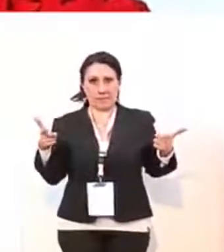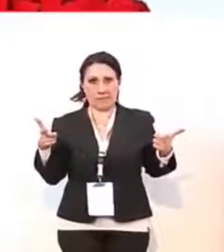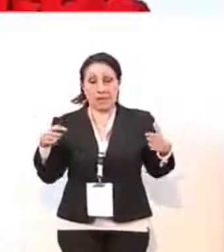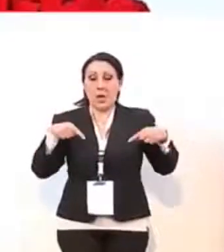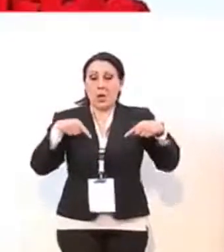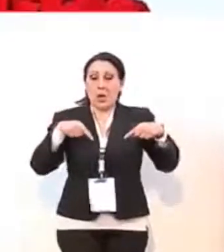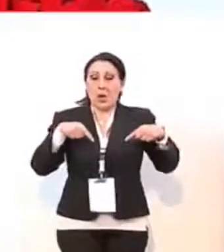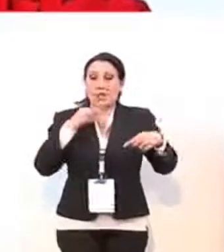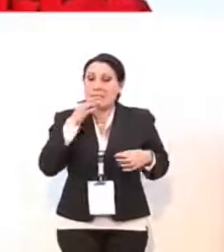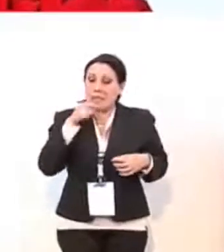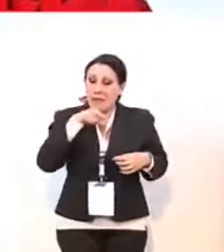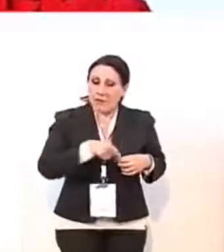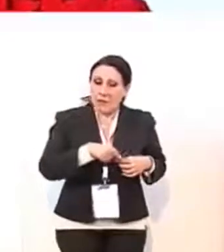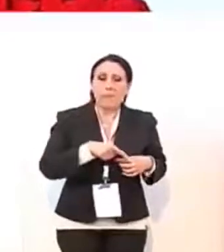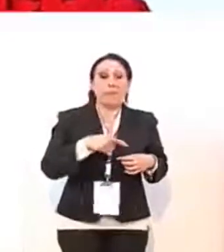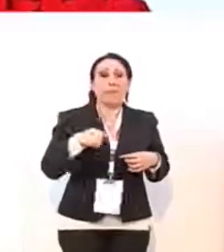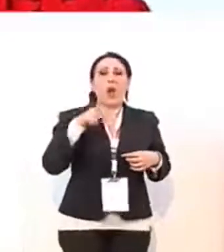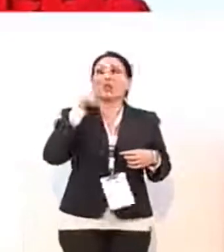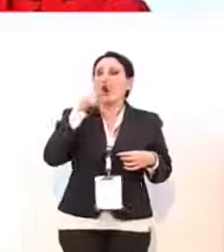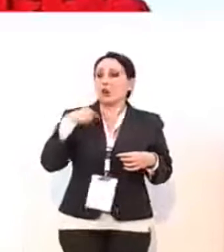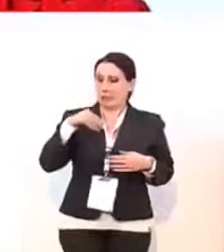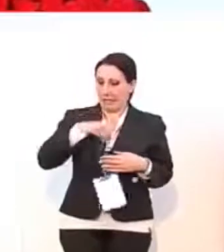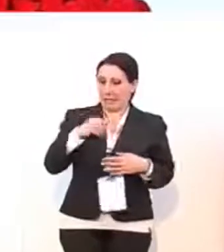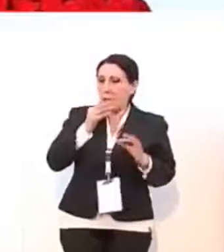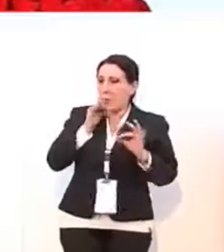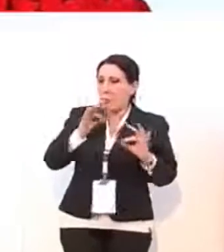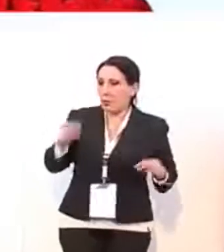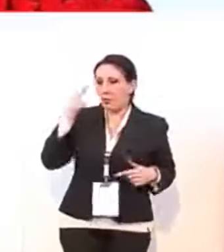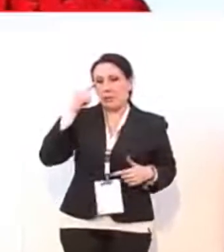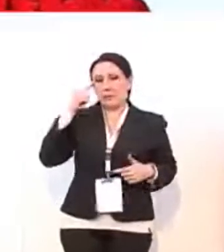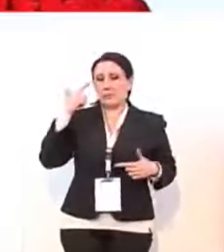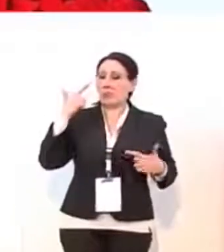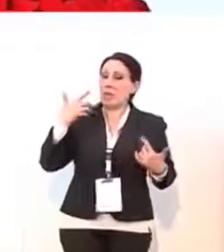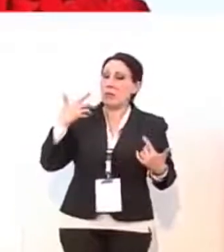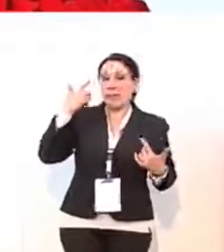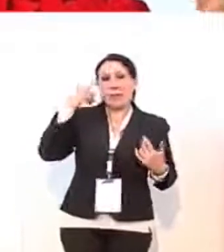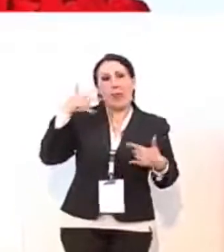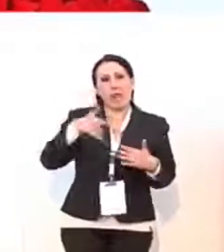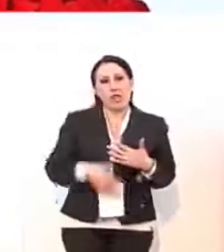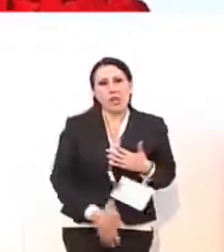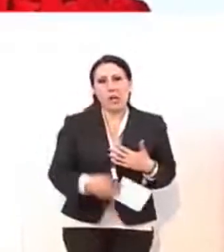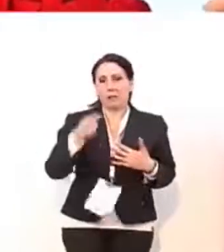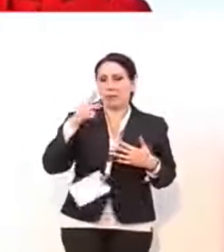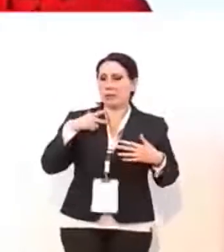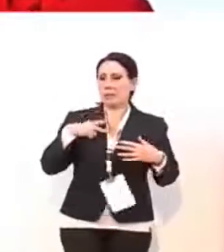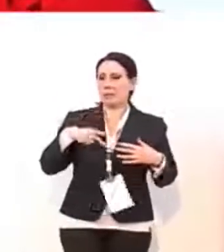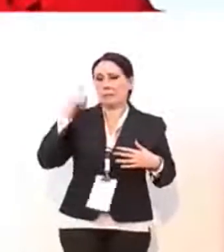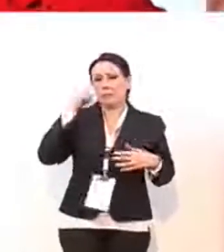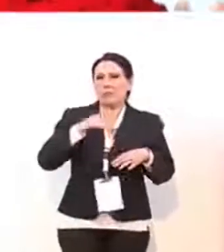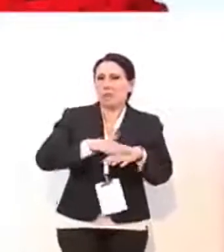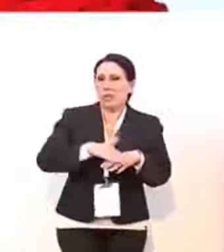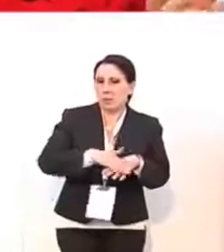maschile da parte di coloro che ovviamente hanno un approccio di dominio